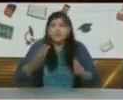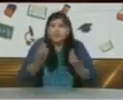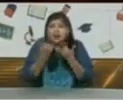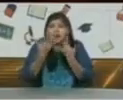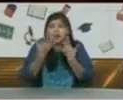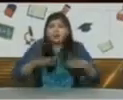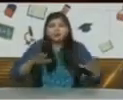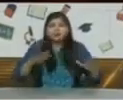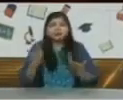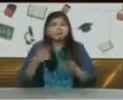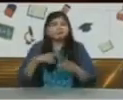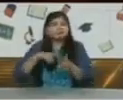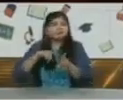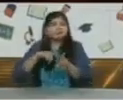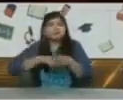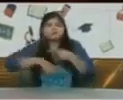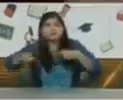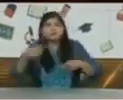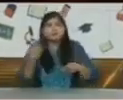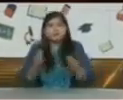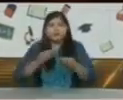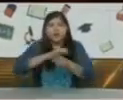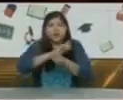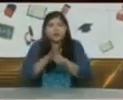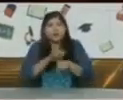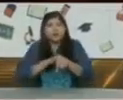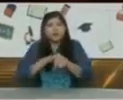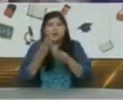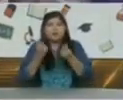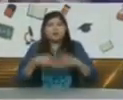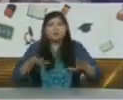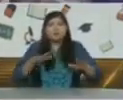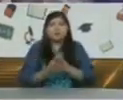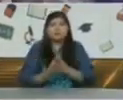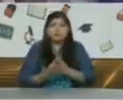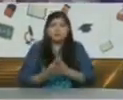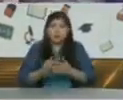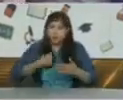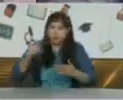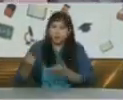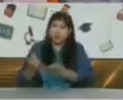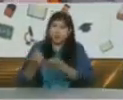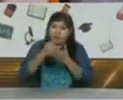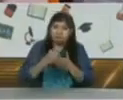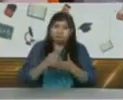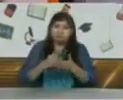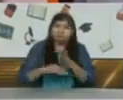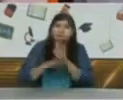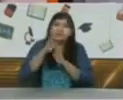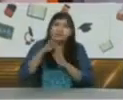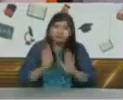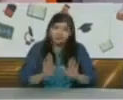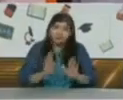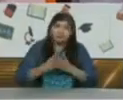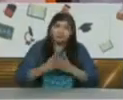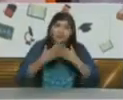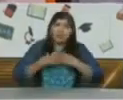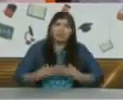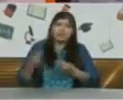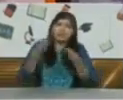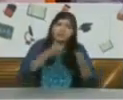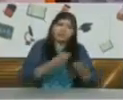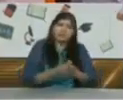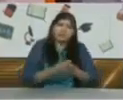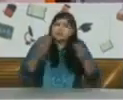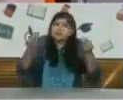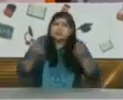जीवन की विकास यात्रा के लिए बहुत अनिवार्य होता है। इन सब चीजों से आप सहज